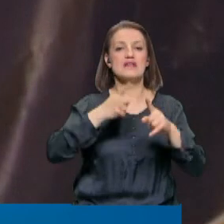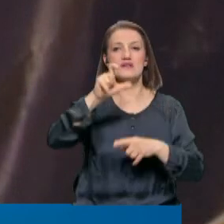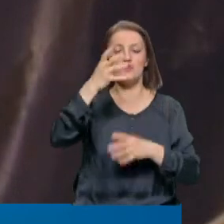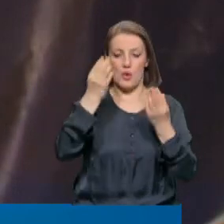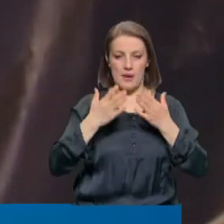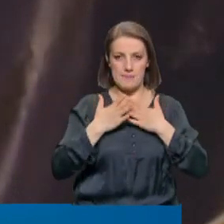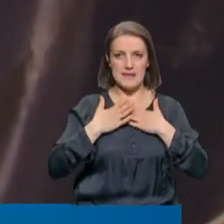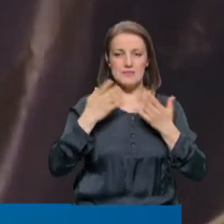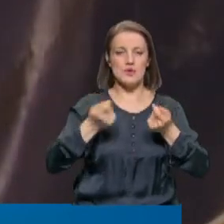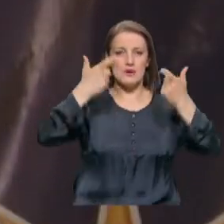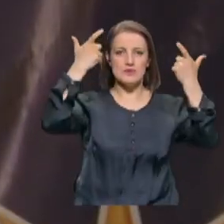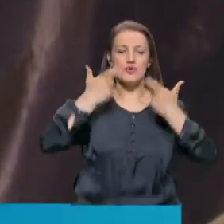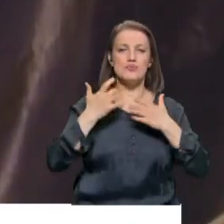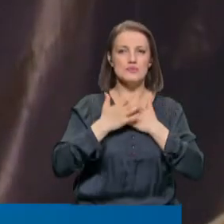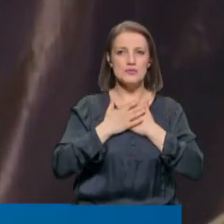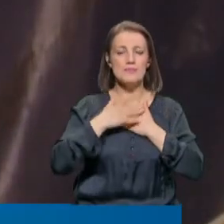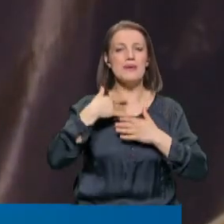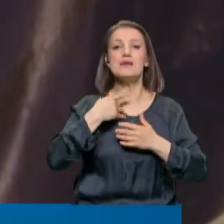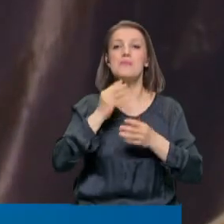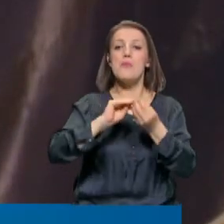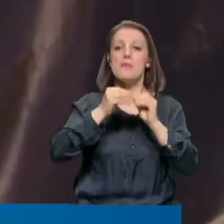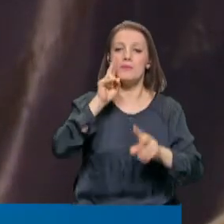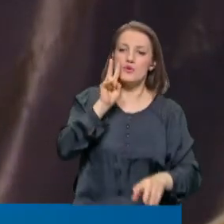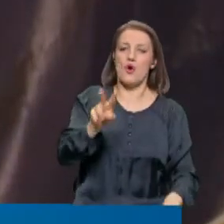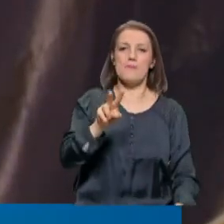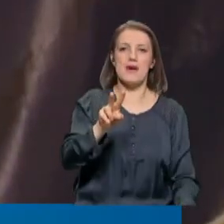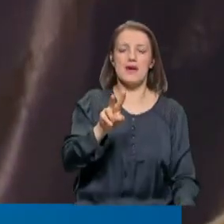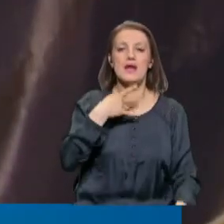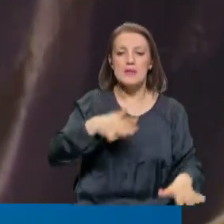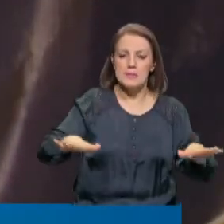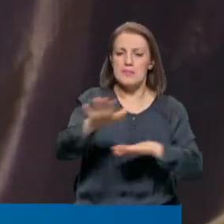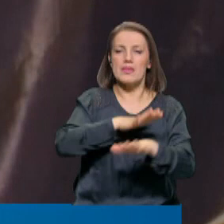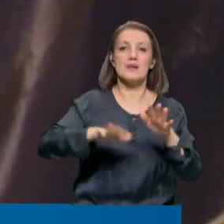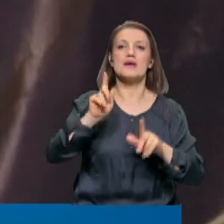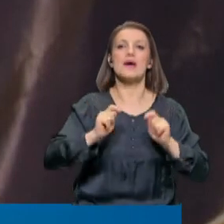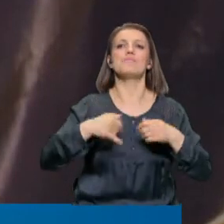olarak bir sorunu görmektir, inkar etmemektir, üstünü örtmemektir.